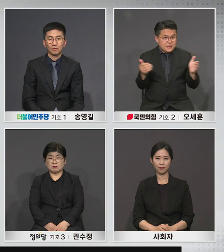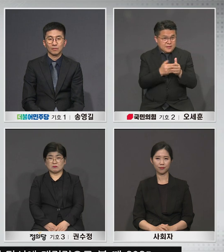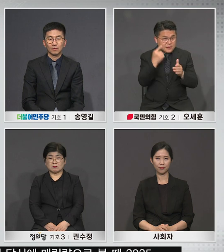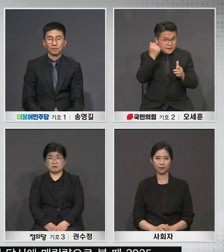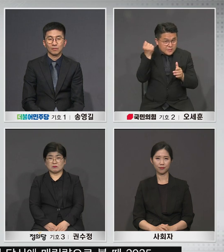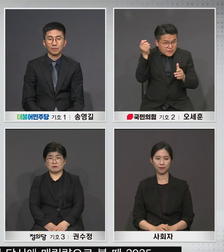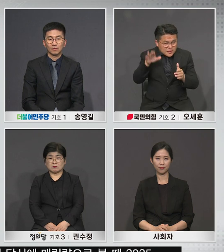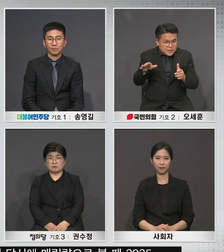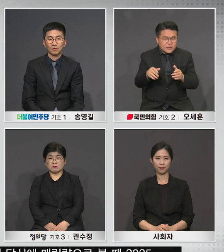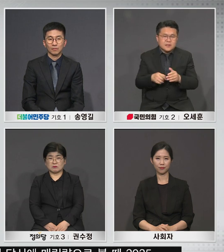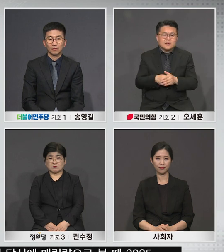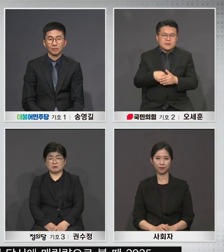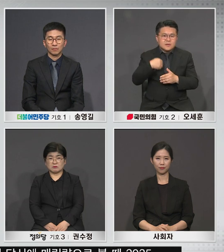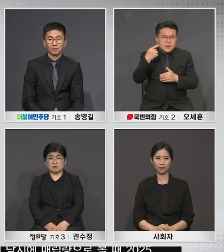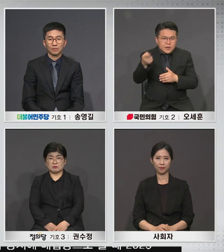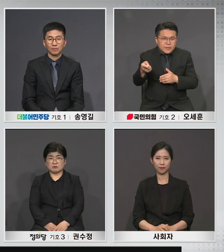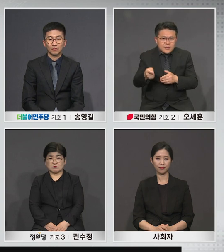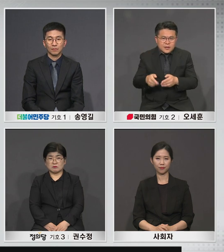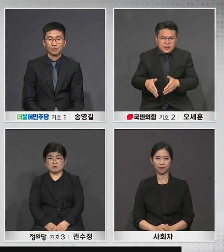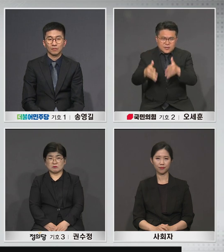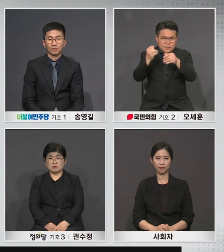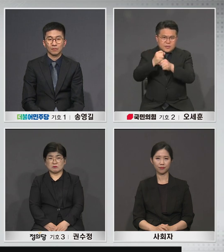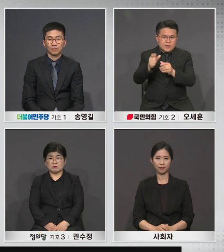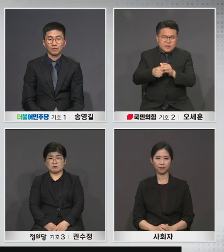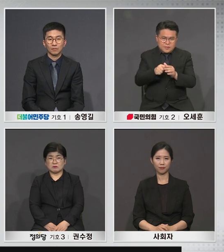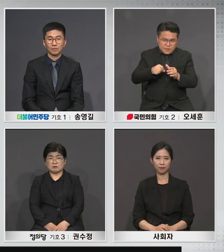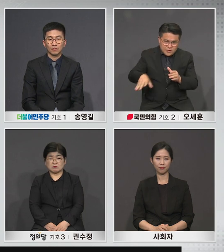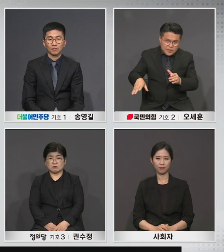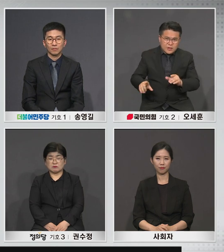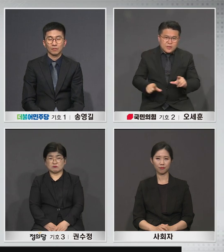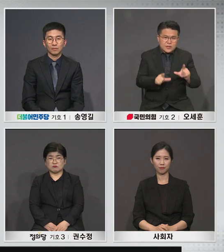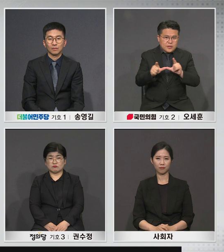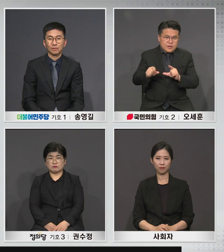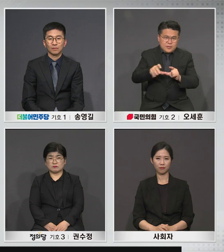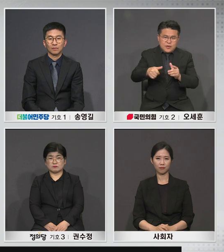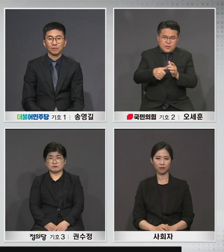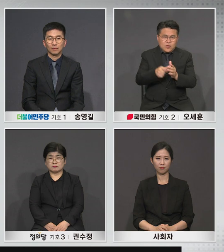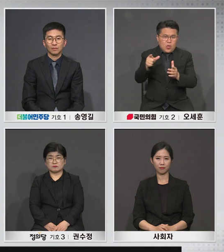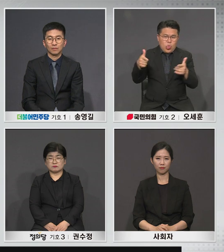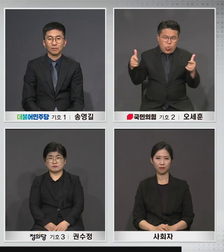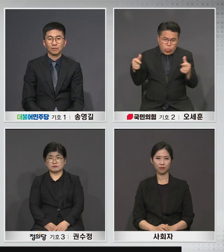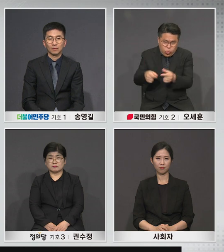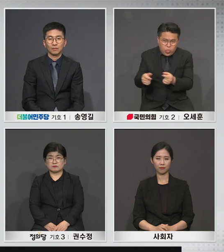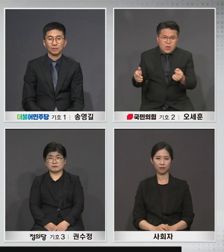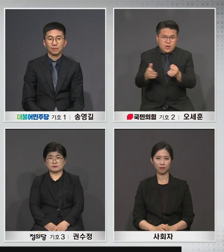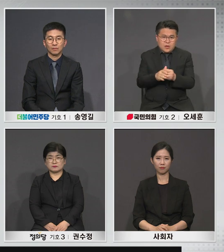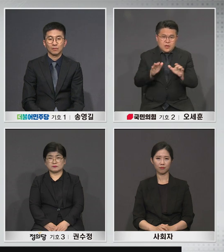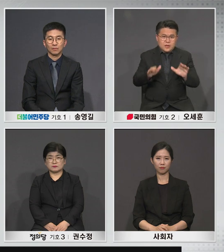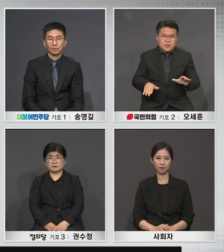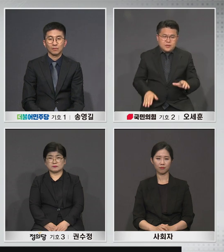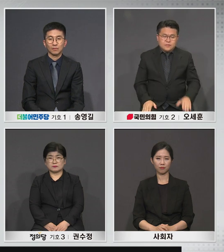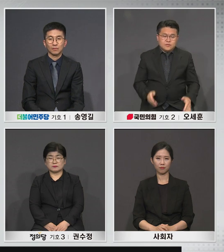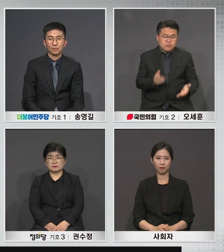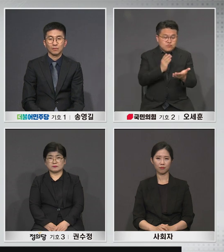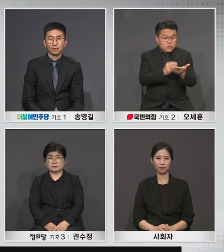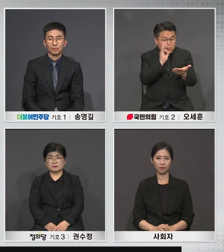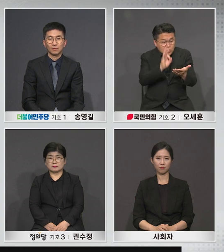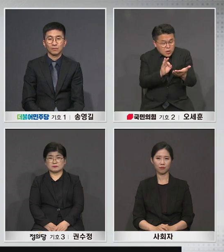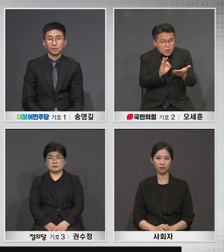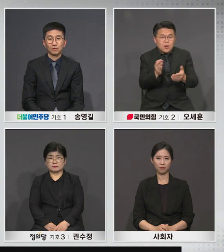건설 폐기물과 생활 폐기물의 반입량이 급감하면서 최근에는 연합뉴스가 지금 보도하는 것처럼